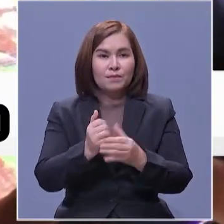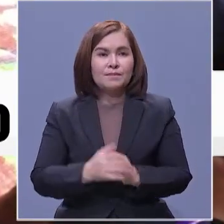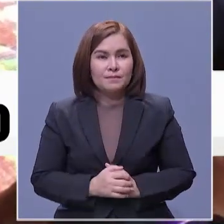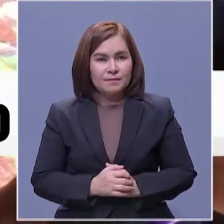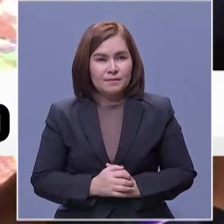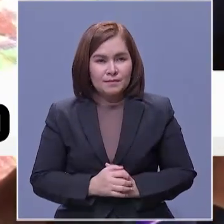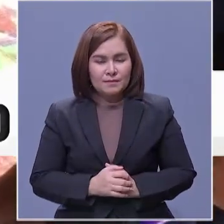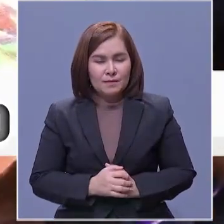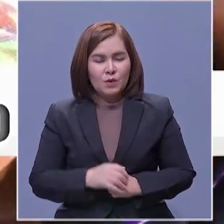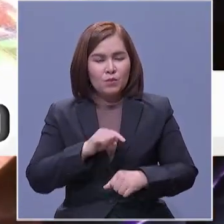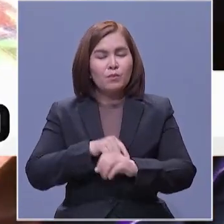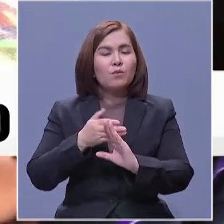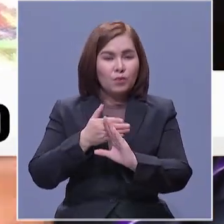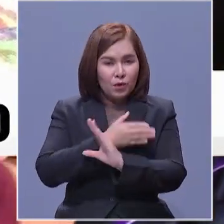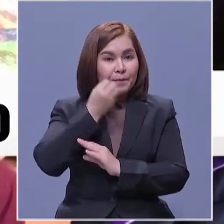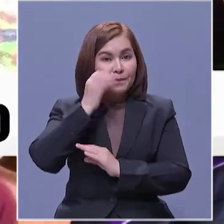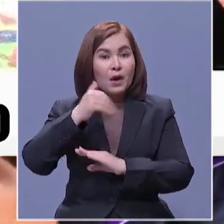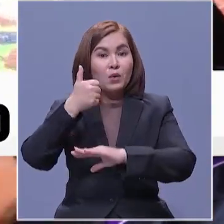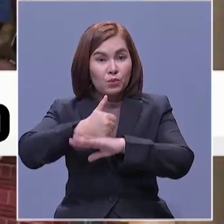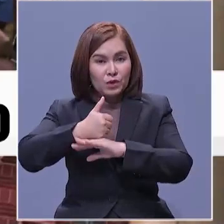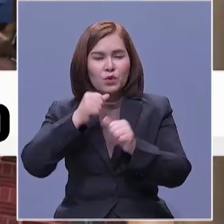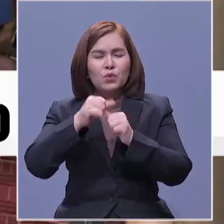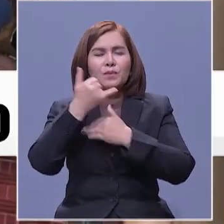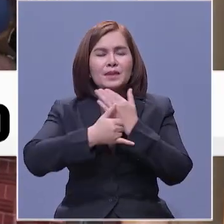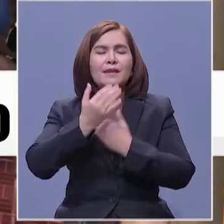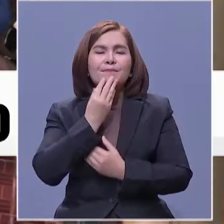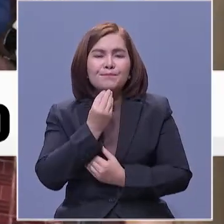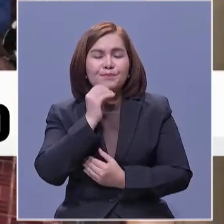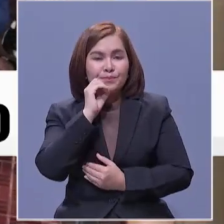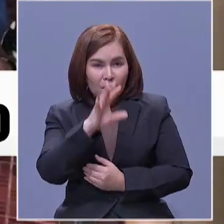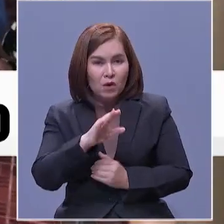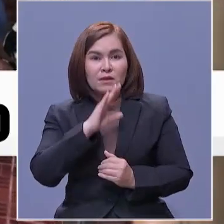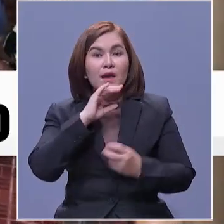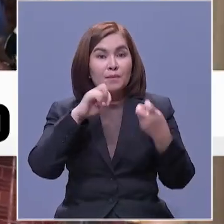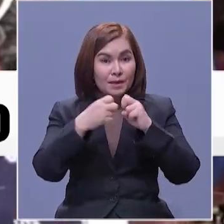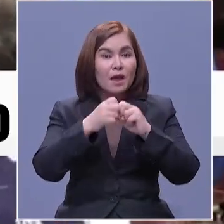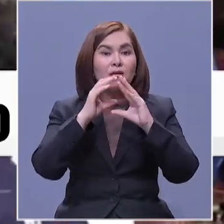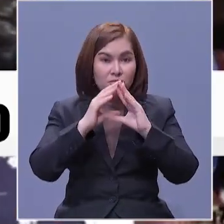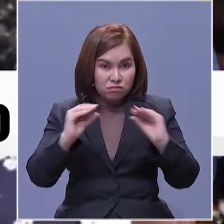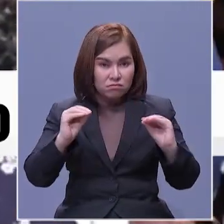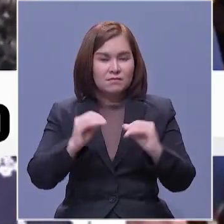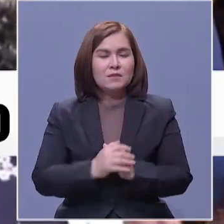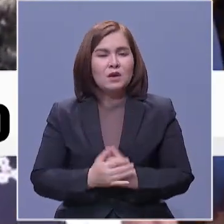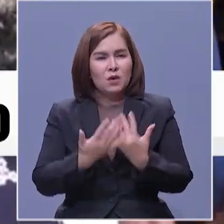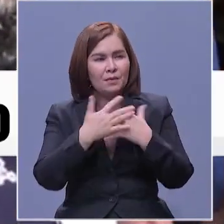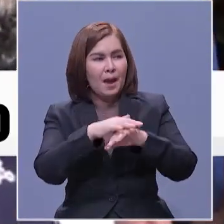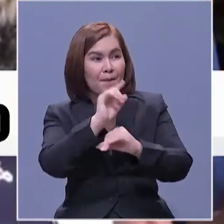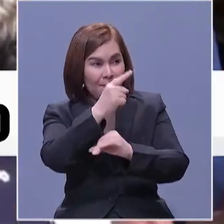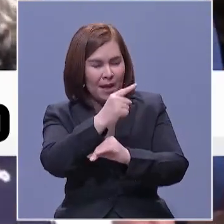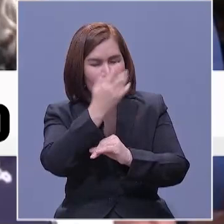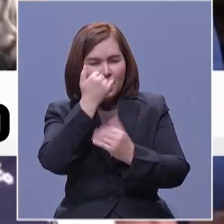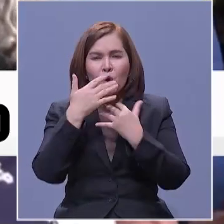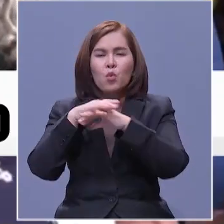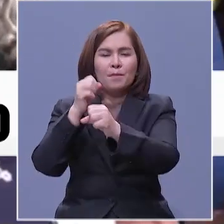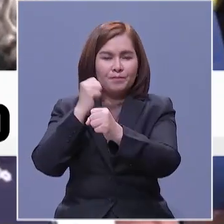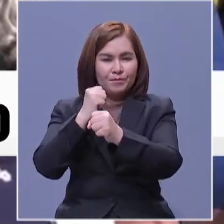ต่ก่อนจะกลับมาคุณโบ้บอกว่านายจ้างที่อิสราเอลก็บอกนะครับว่าถ้าสถานการณ์สงบแล้วเดี๋ยวจะติดต่อกลับมา